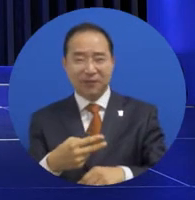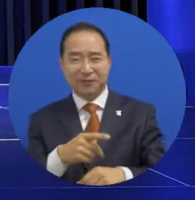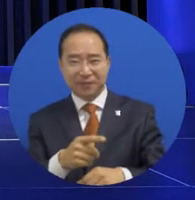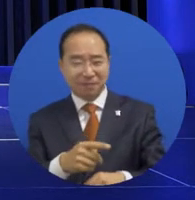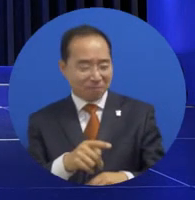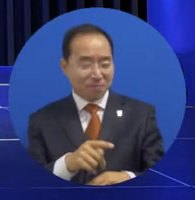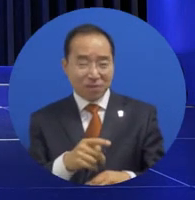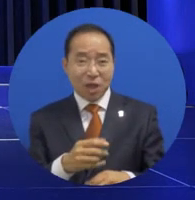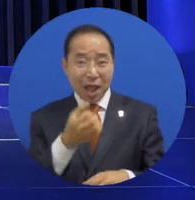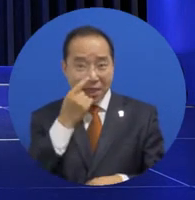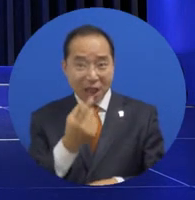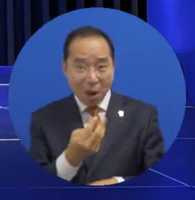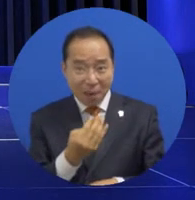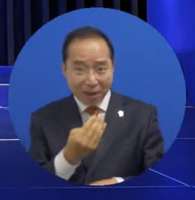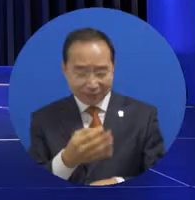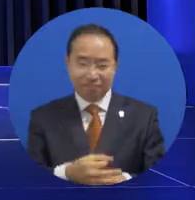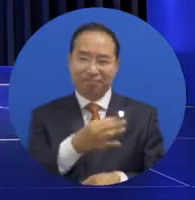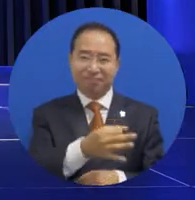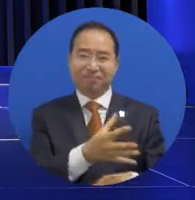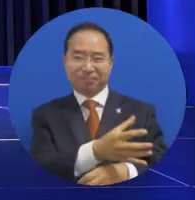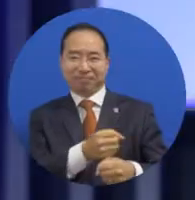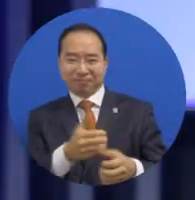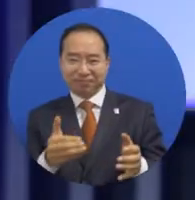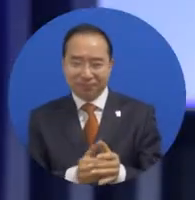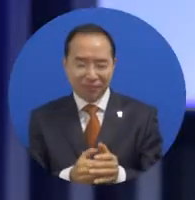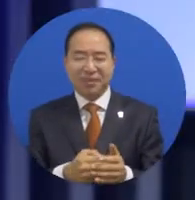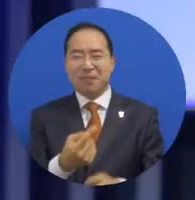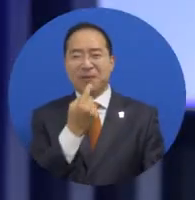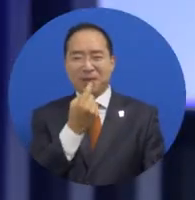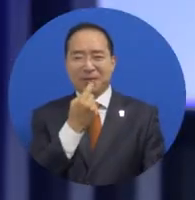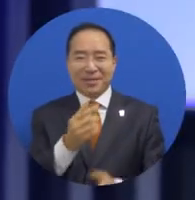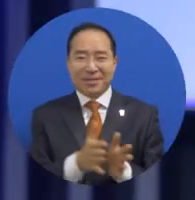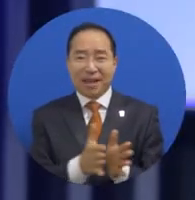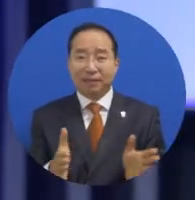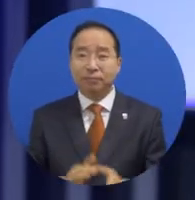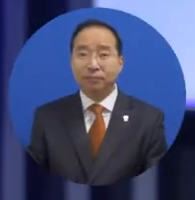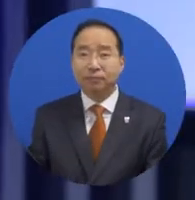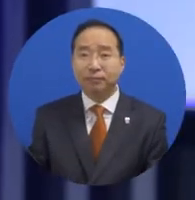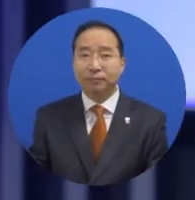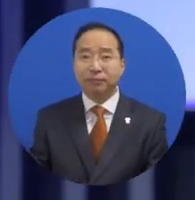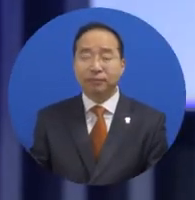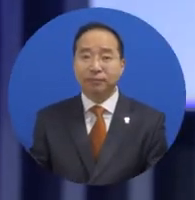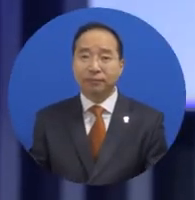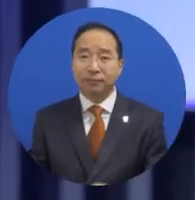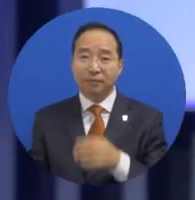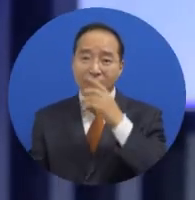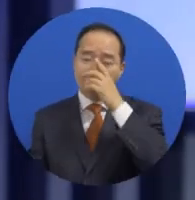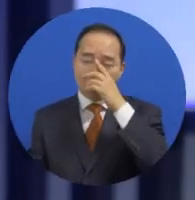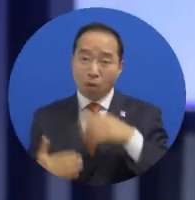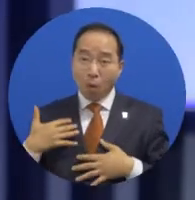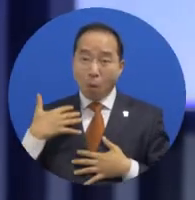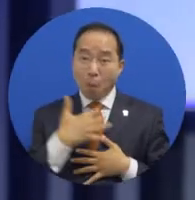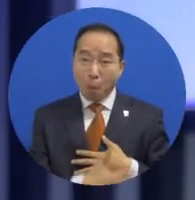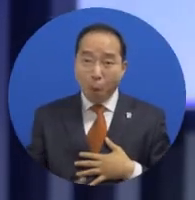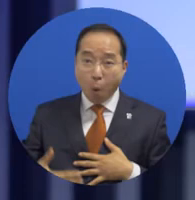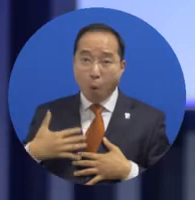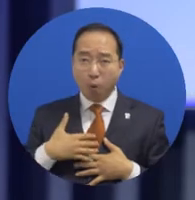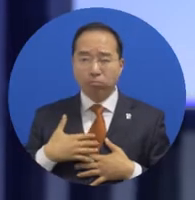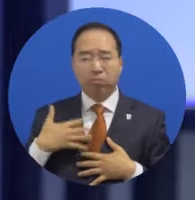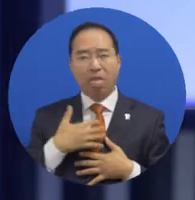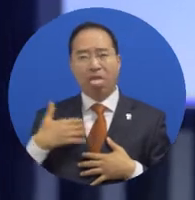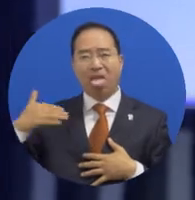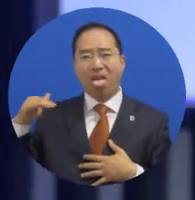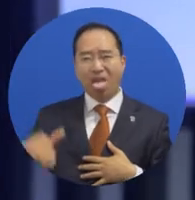끊고요. 이제 수영을 배우기 시작했습니다. 그런데 저질 체력에 전혀 몸도 움직이지 않았던